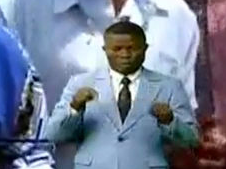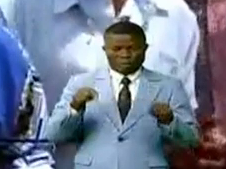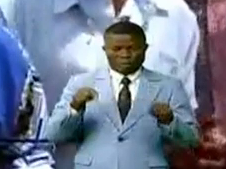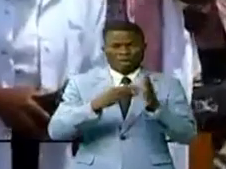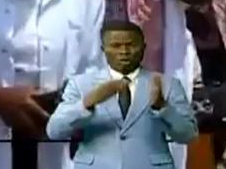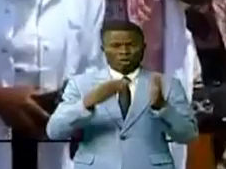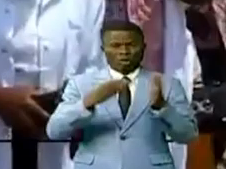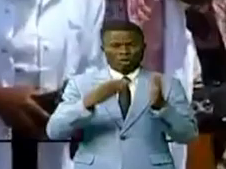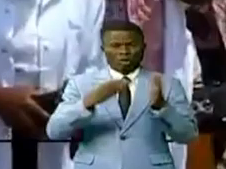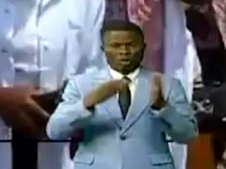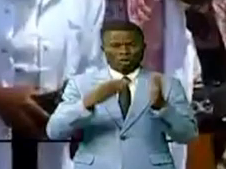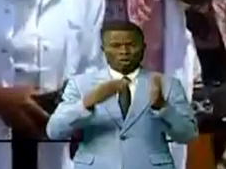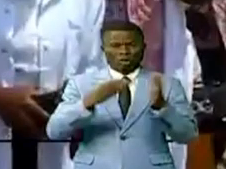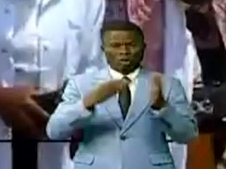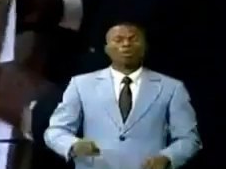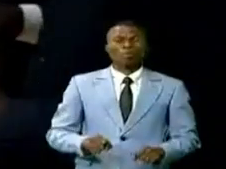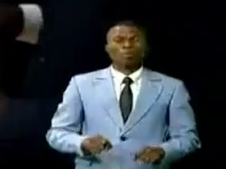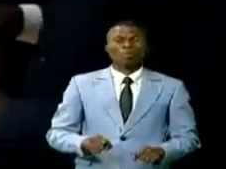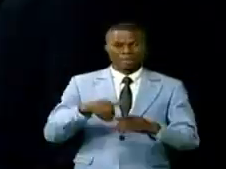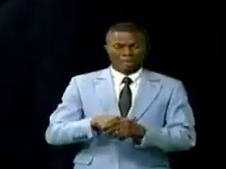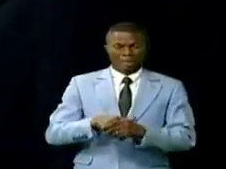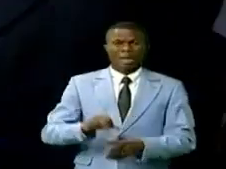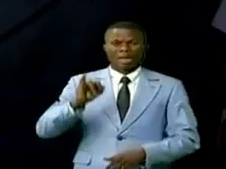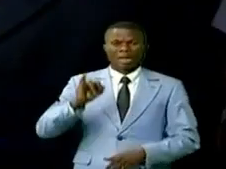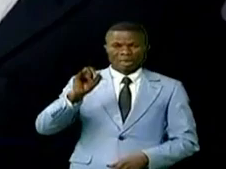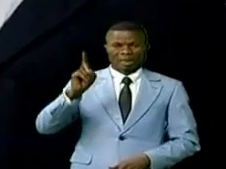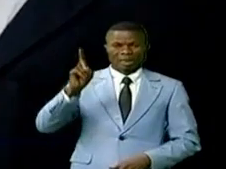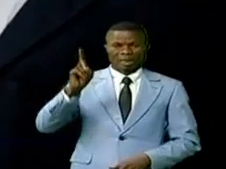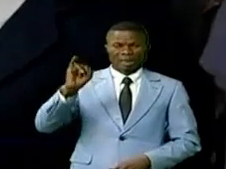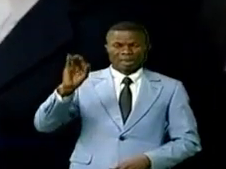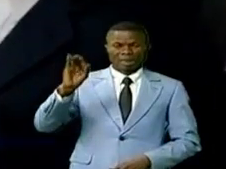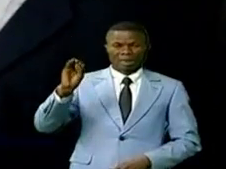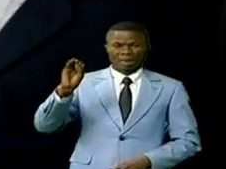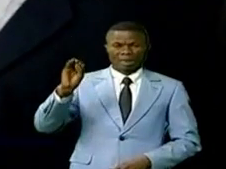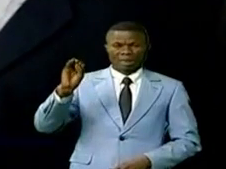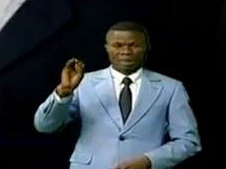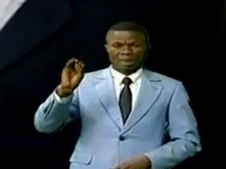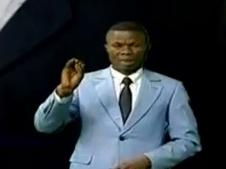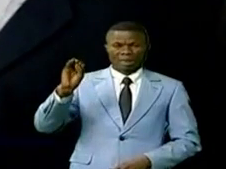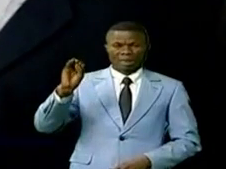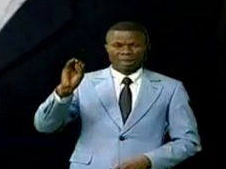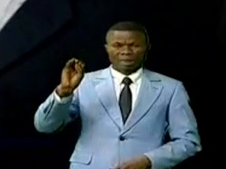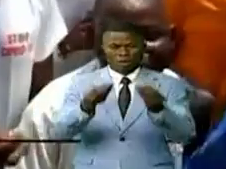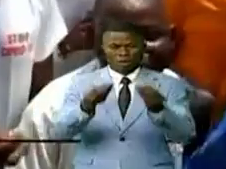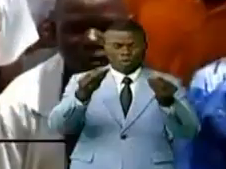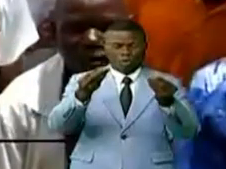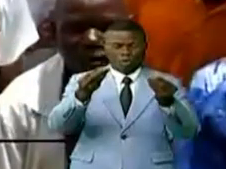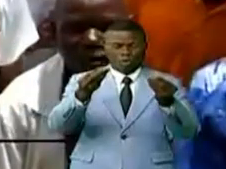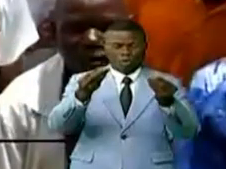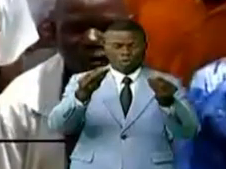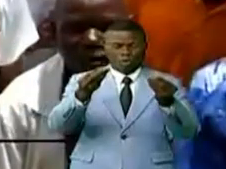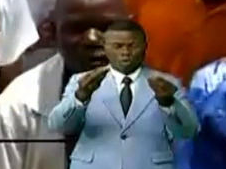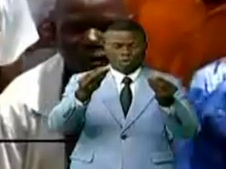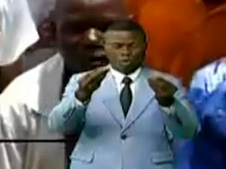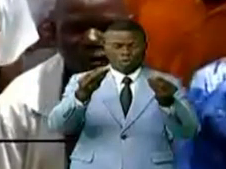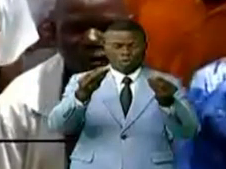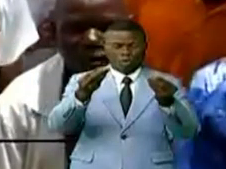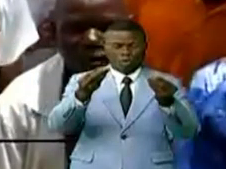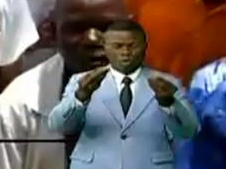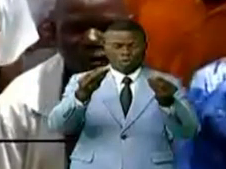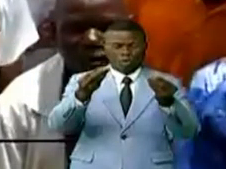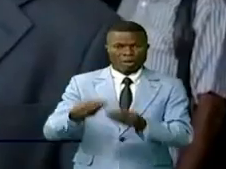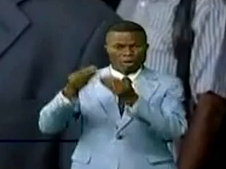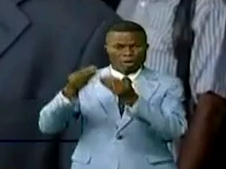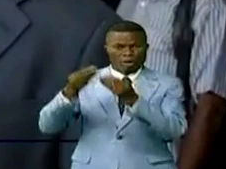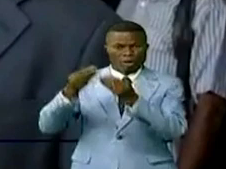décès dans les territoires ici. Un mémorandum a été remis à l'administrateur du territoire d'Idiofa qui a promis de le transmettre